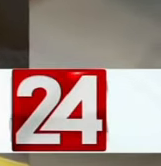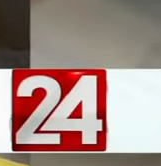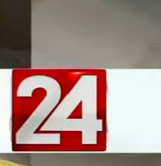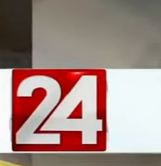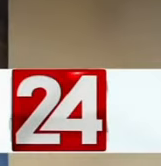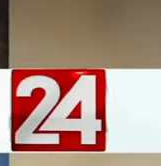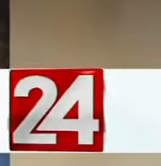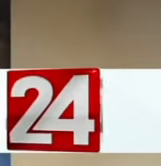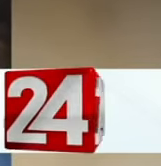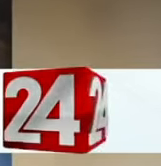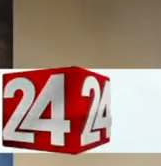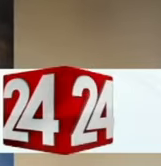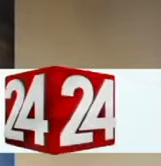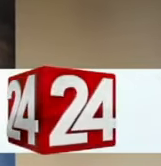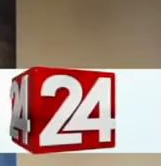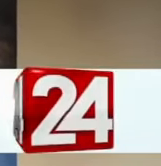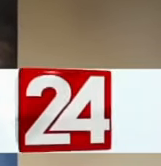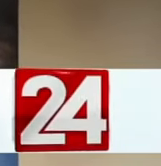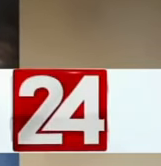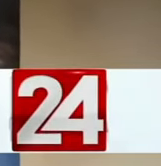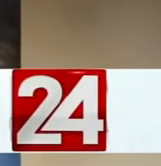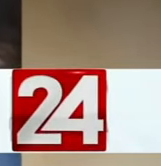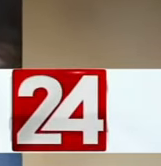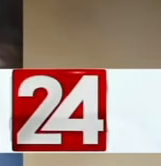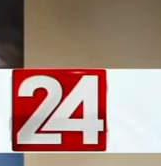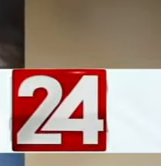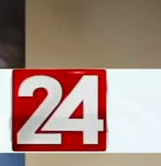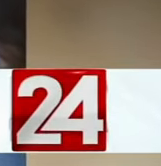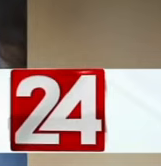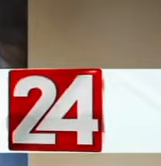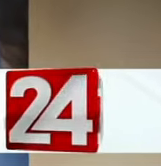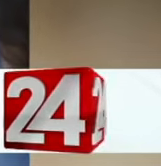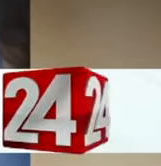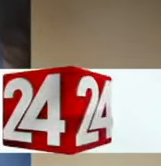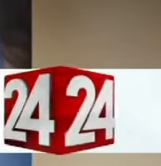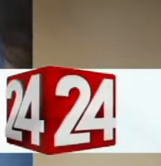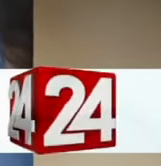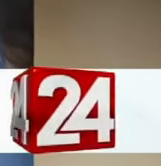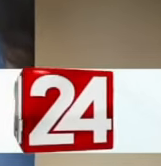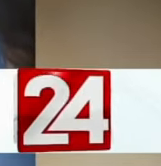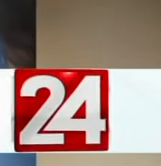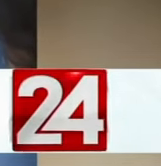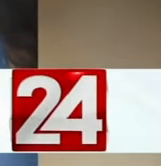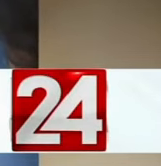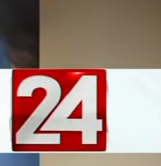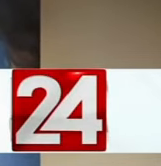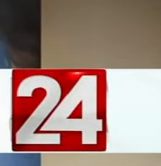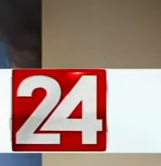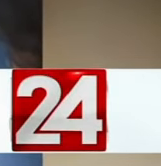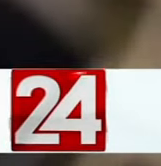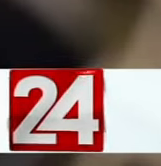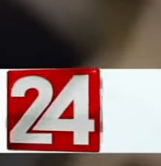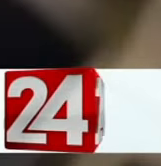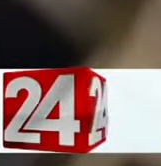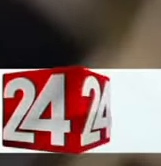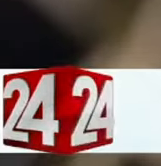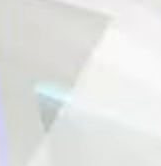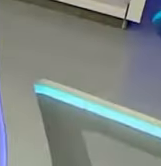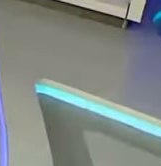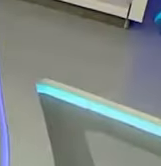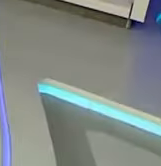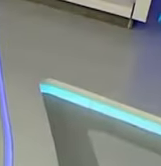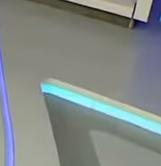nakaposas sa isang bakanteng lote sa Cavite, ninakawan din umano? Sa pagbabalik po yan ng 24